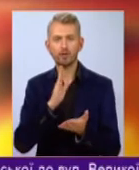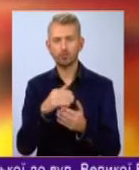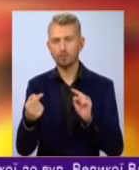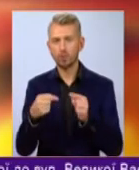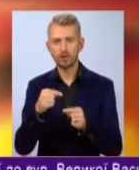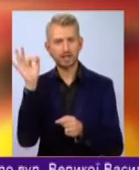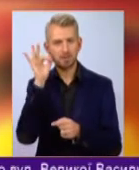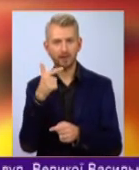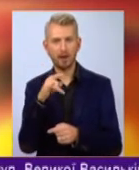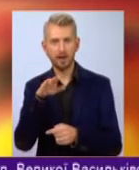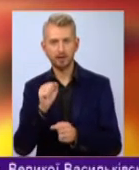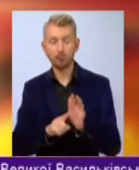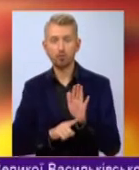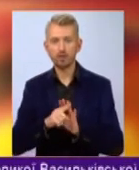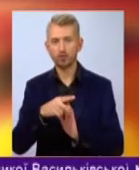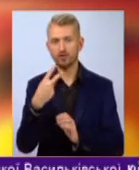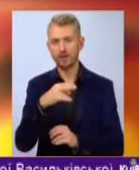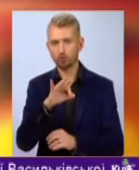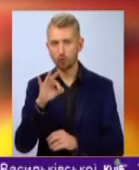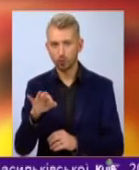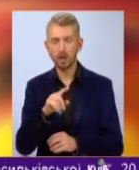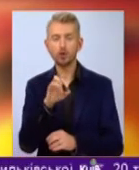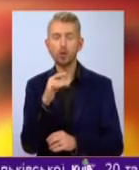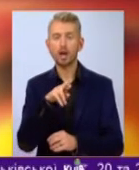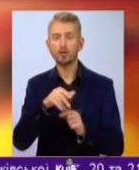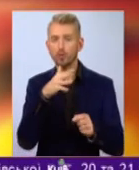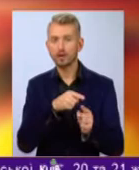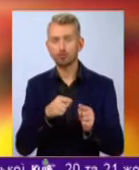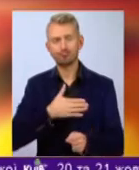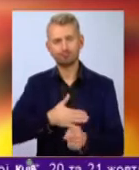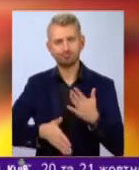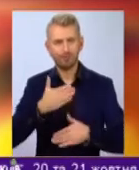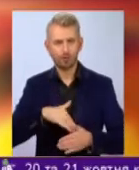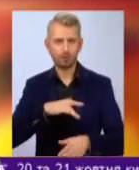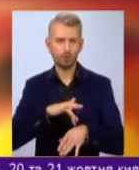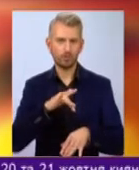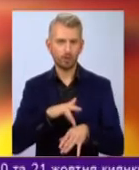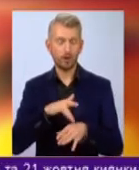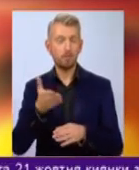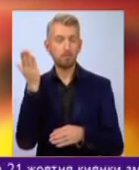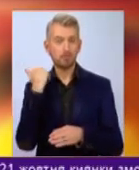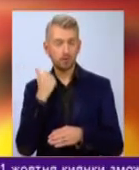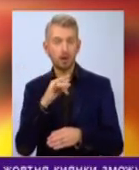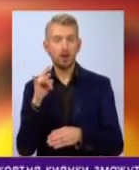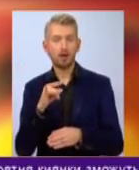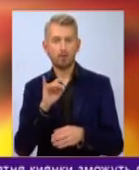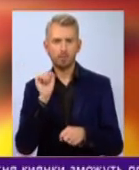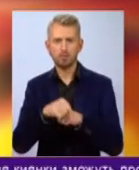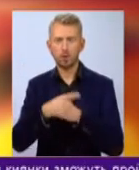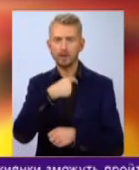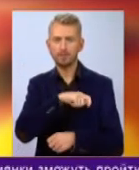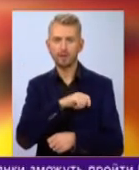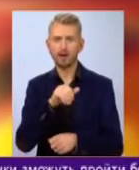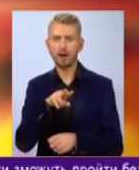«Герту». Початок протистояння о 20-й годині. «Зоря» цього сезону вже приємно тішила вболівальників. Минулого туру луганчани перемогли іспанські